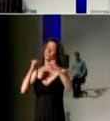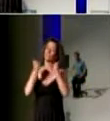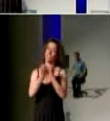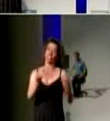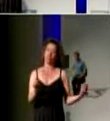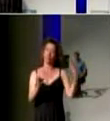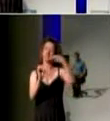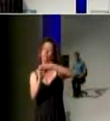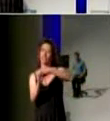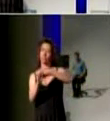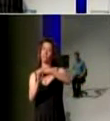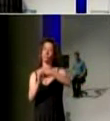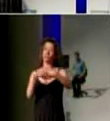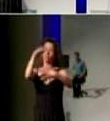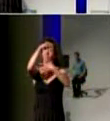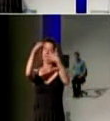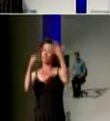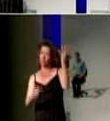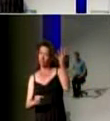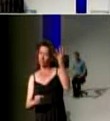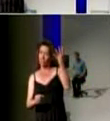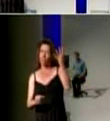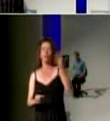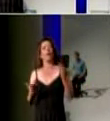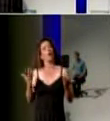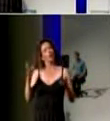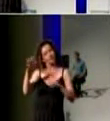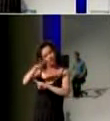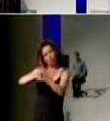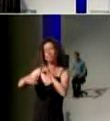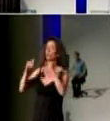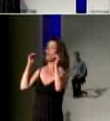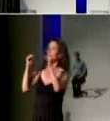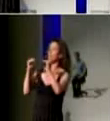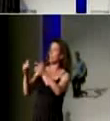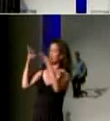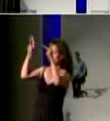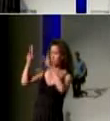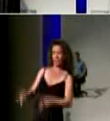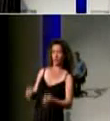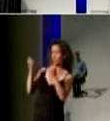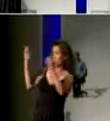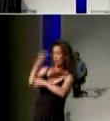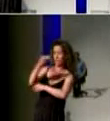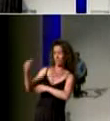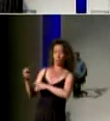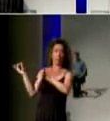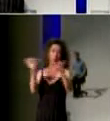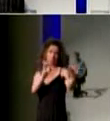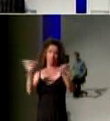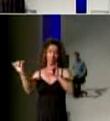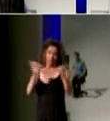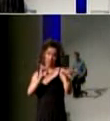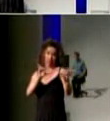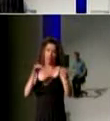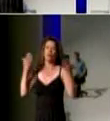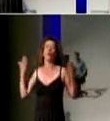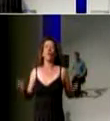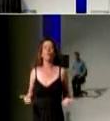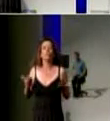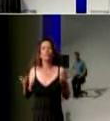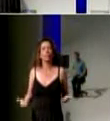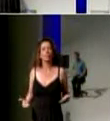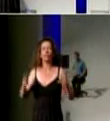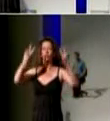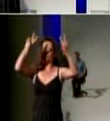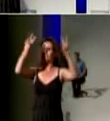sociale, c'est tout ça dans les mêmes conditions, dans des conditions semblables à celles de tous les autres citoyens. Mais aujourd'hui,